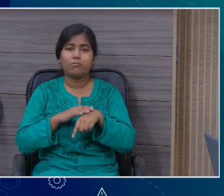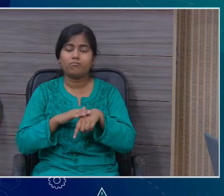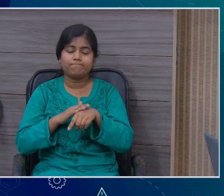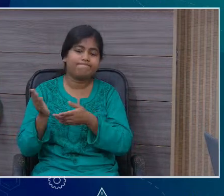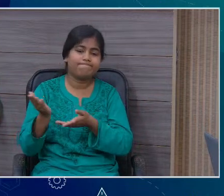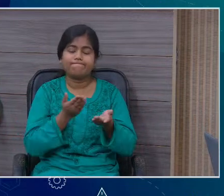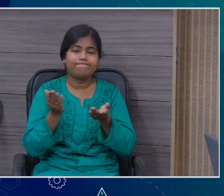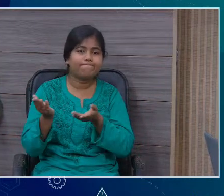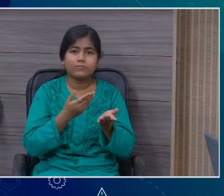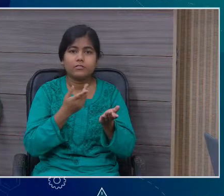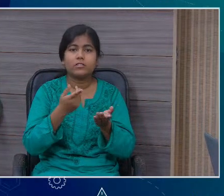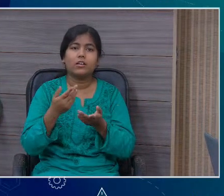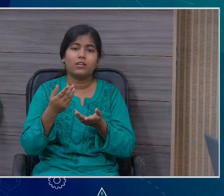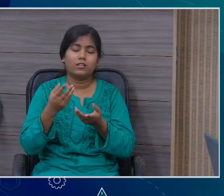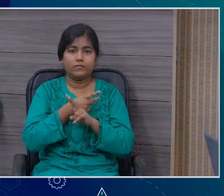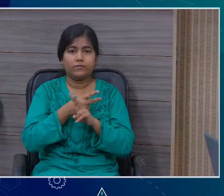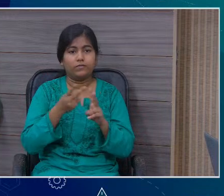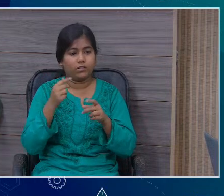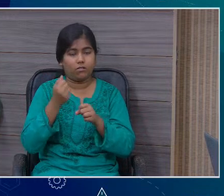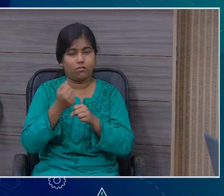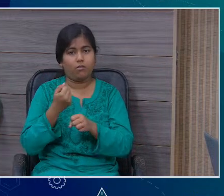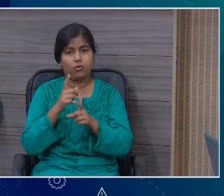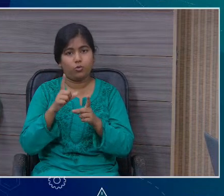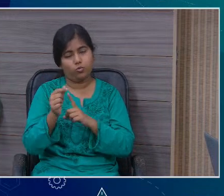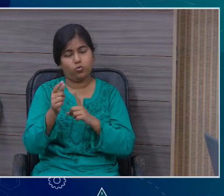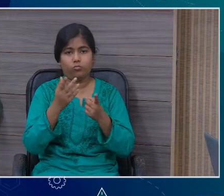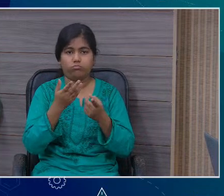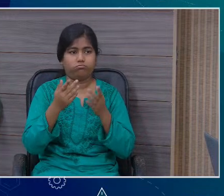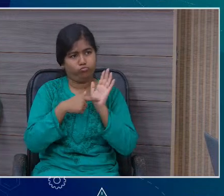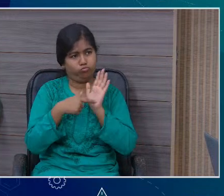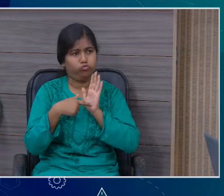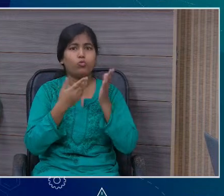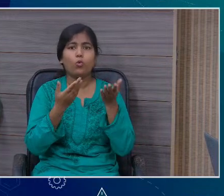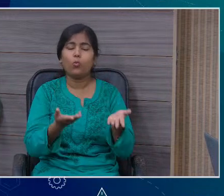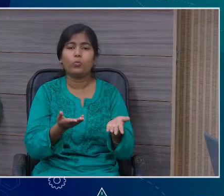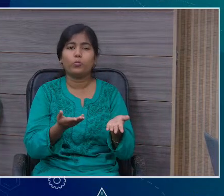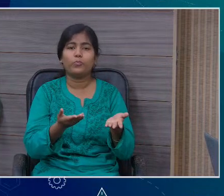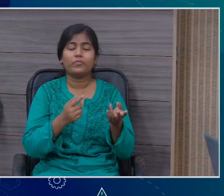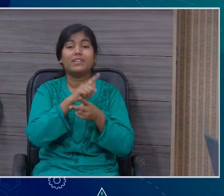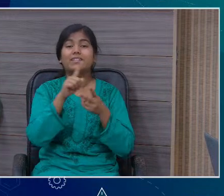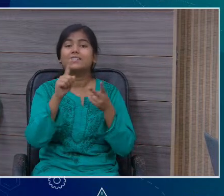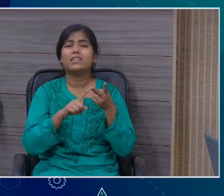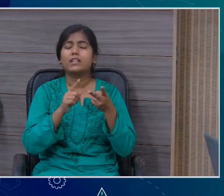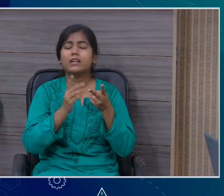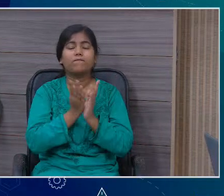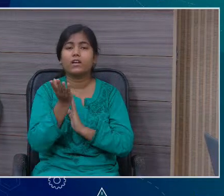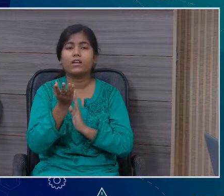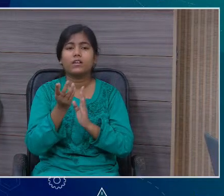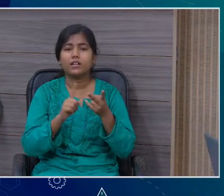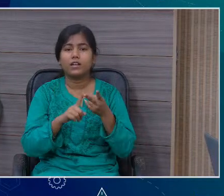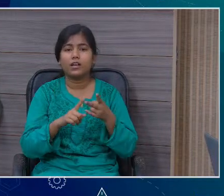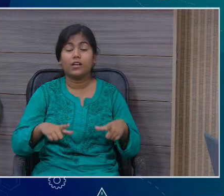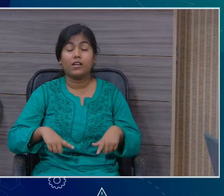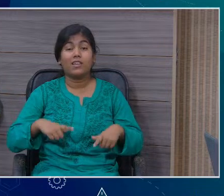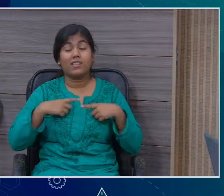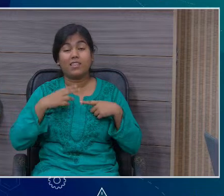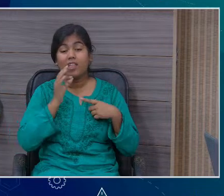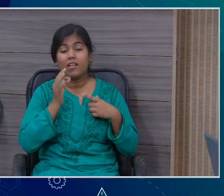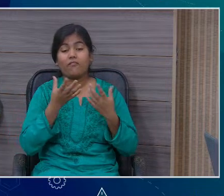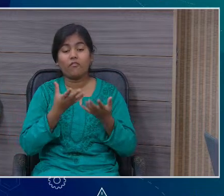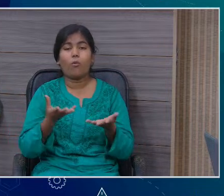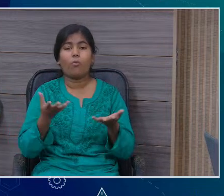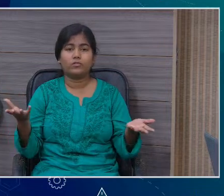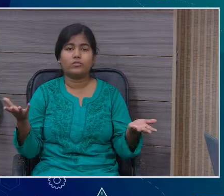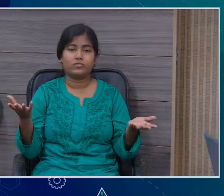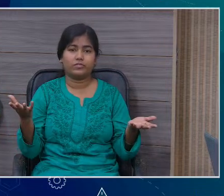देम that they are not different from us. Right. Second method is that what we can do is we can use real life objects. Real